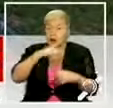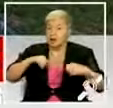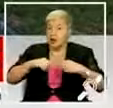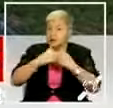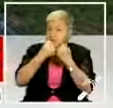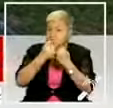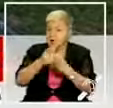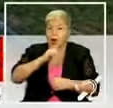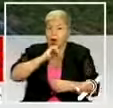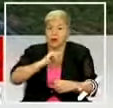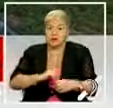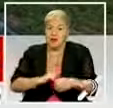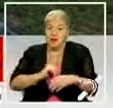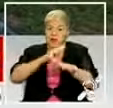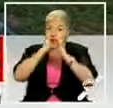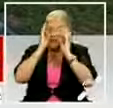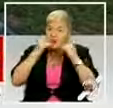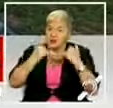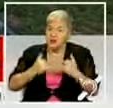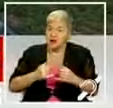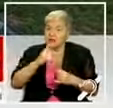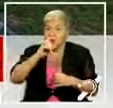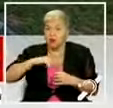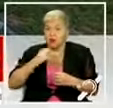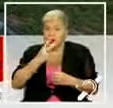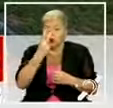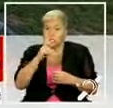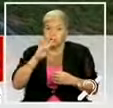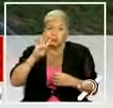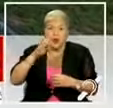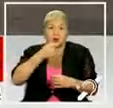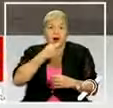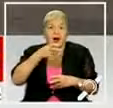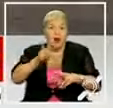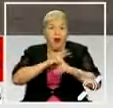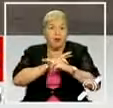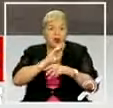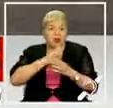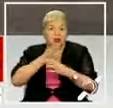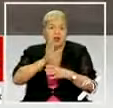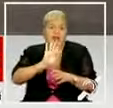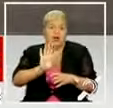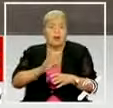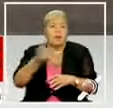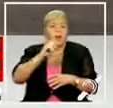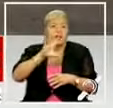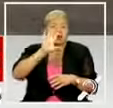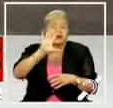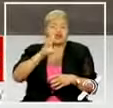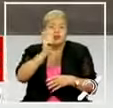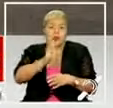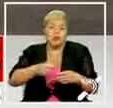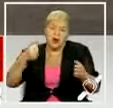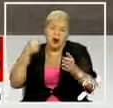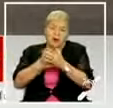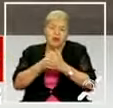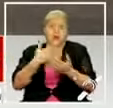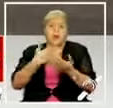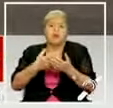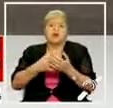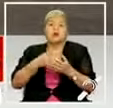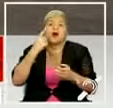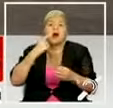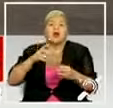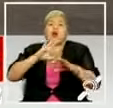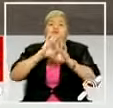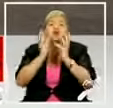loc în Constanța în această dimineață. Un tânăr de 24 de ani a murit pe loc, iar alte 5 persoane au fost rănite după ce mașina în care se înghesuiseră